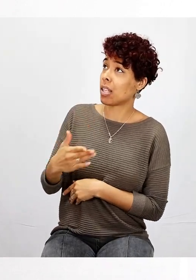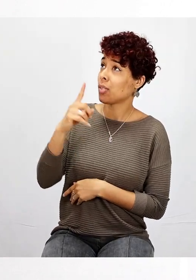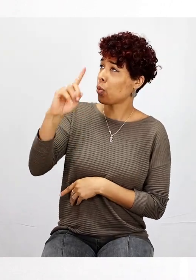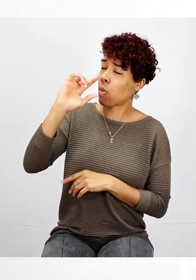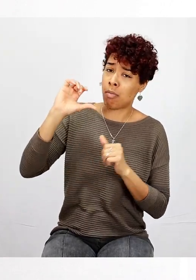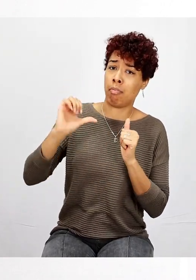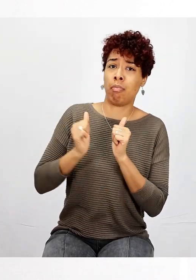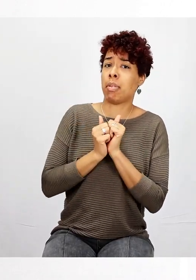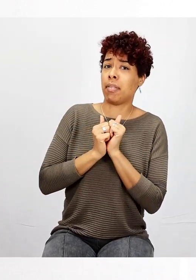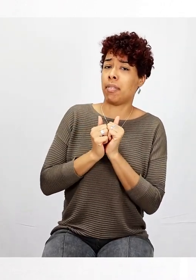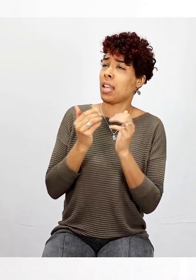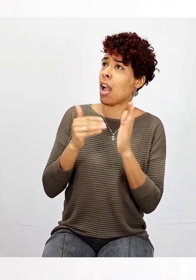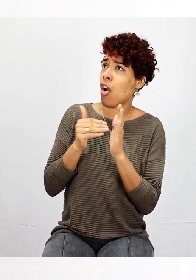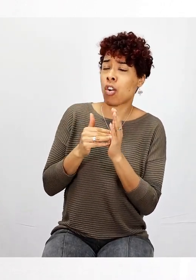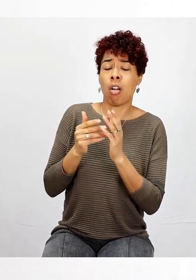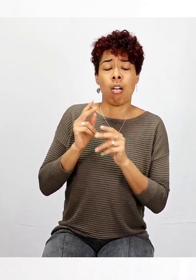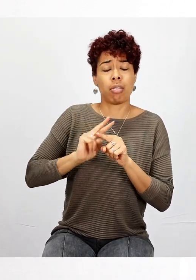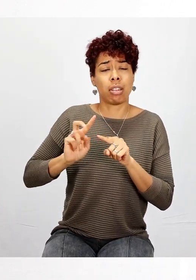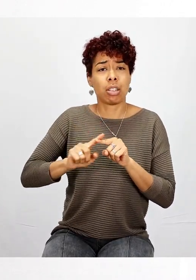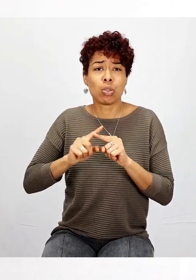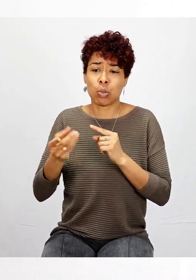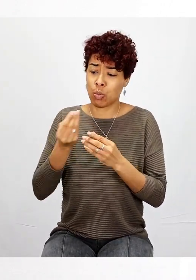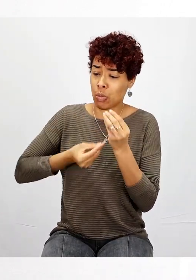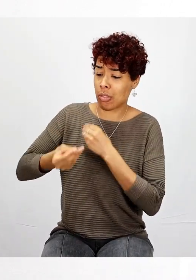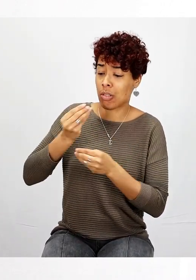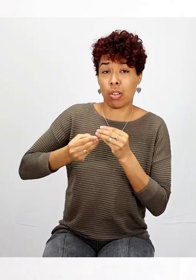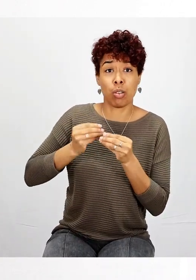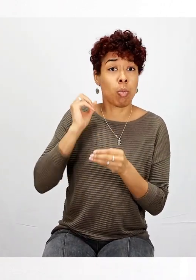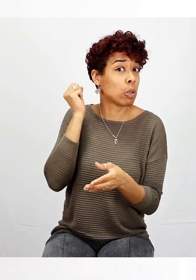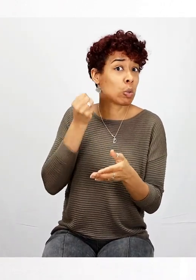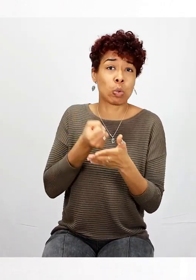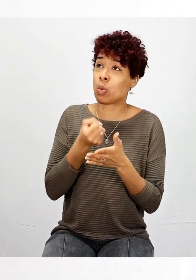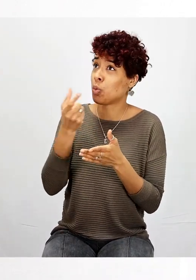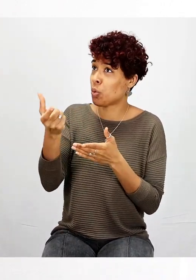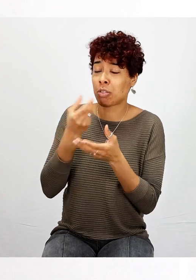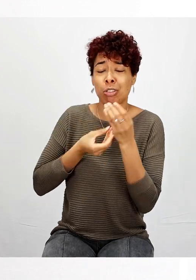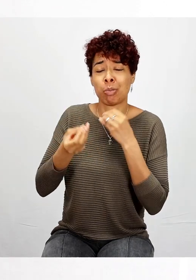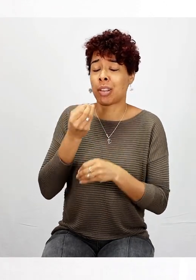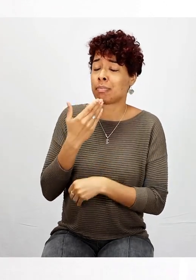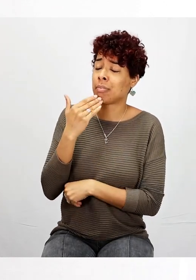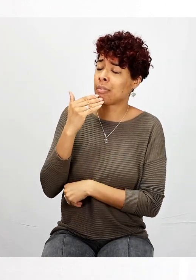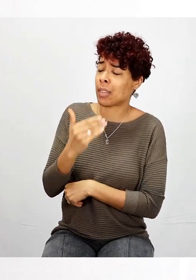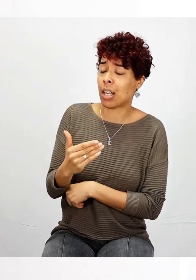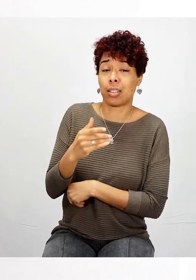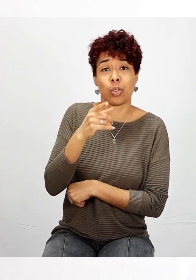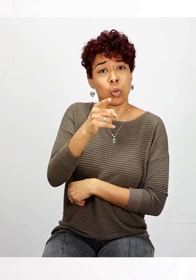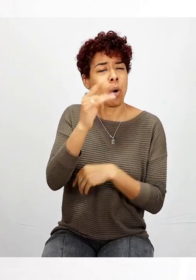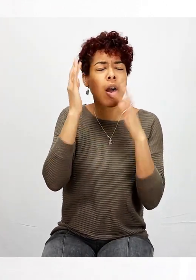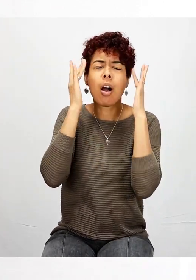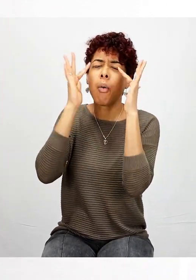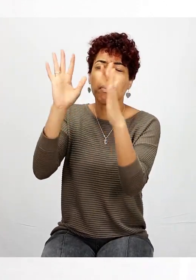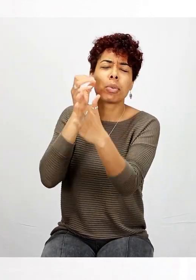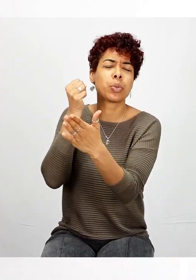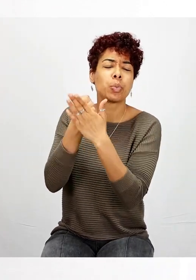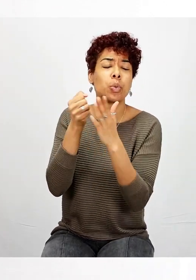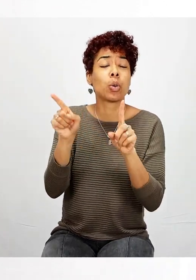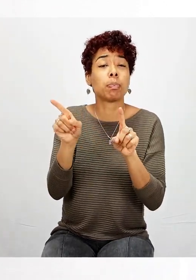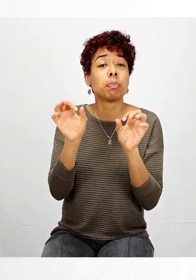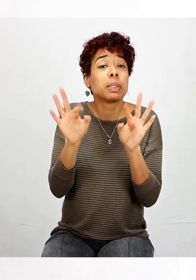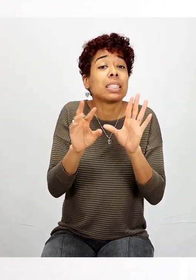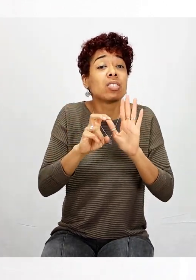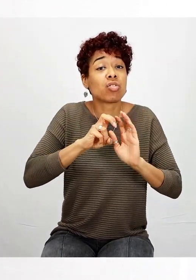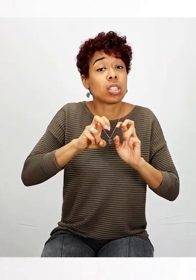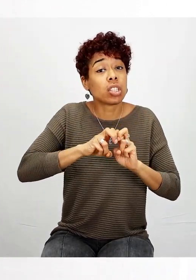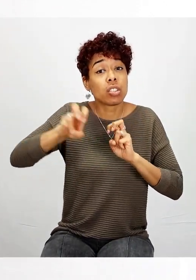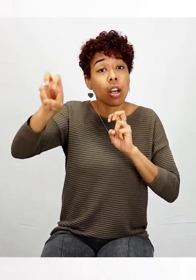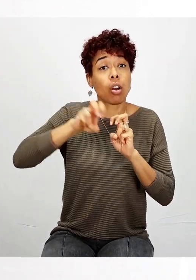avec moi et tu as encore des choses à me faire vivre, même jusqu'au dernier souffle de ma vie. Et que tu sois un adorateur jusqu'au bout, comme Jacob, lui, tu ne